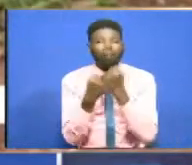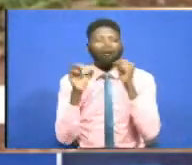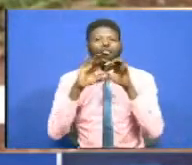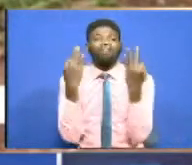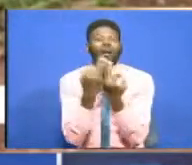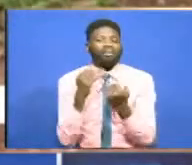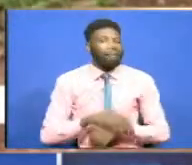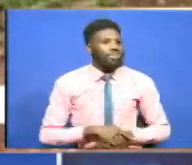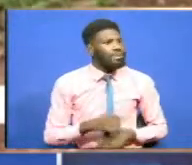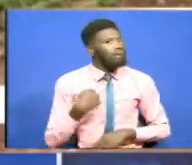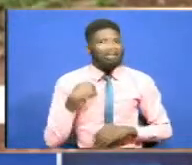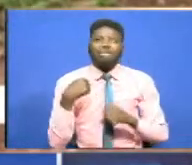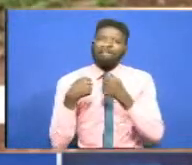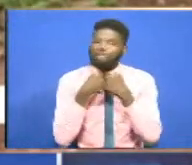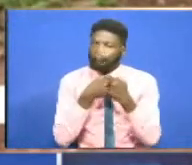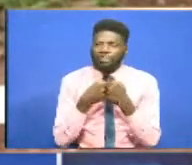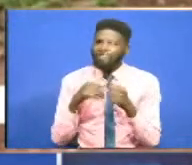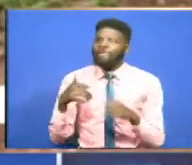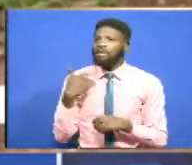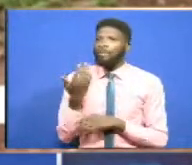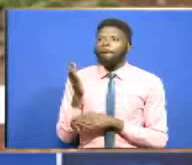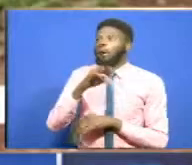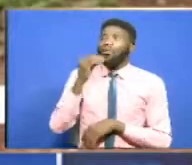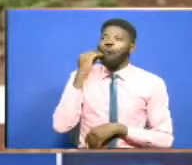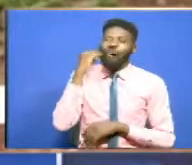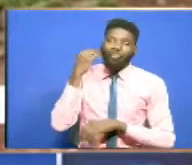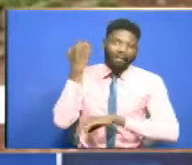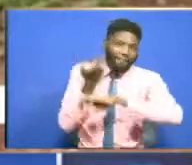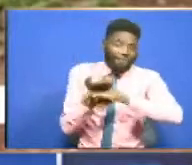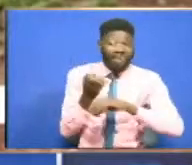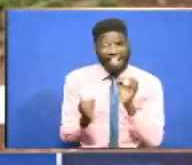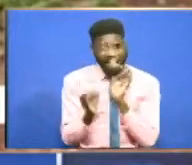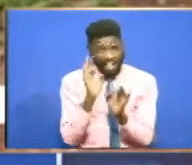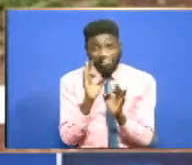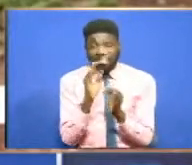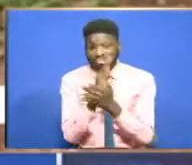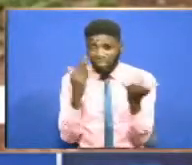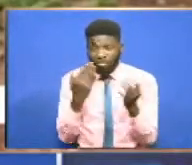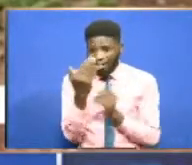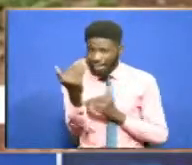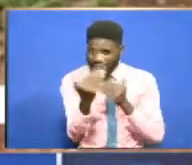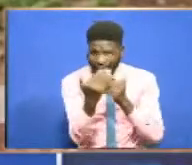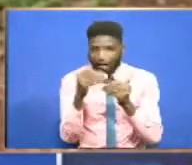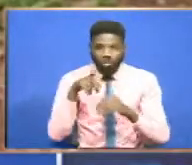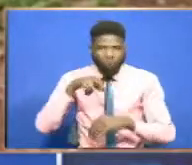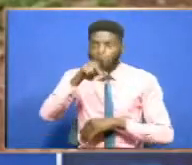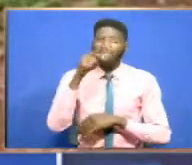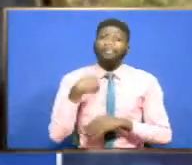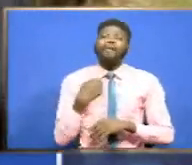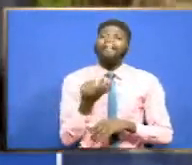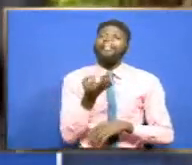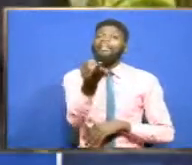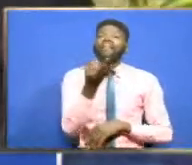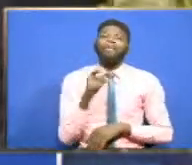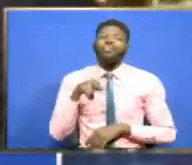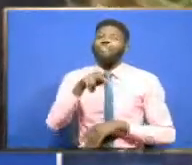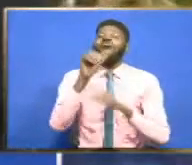hata ninashindwa na kurudi nyumbani. Kwa sababu kama ingekuwa ni mahali ya kutembea mguu ningekuwa nimetembea.